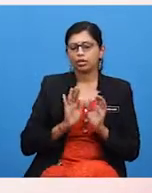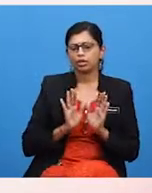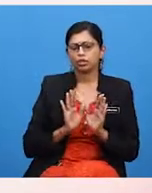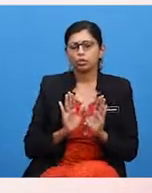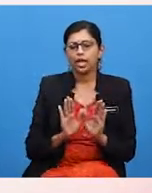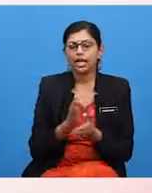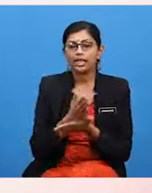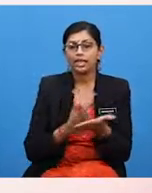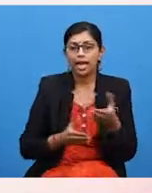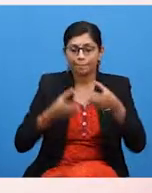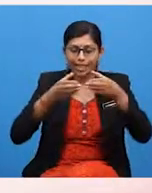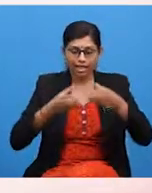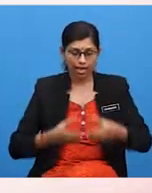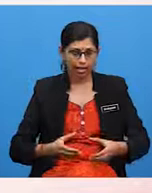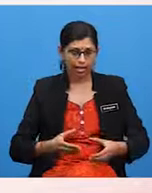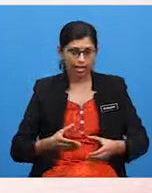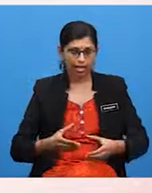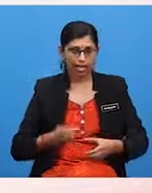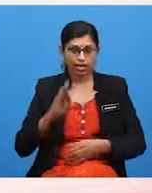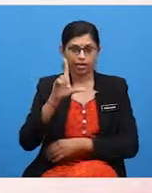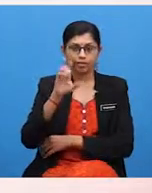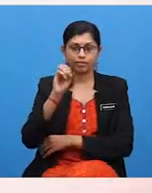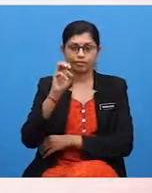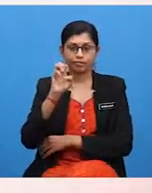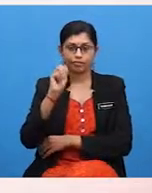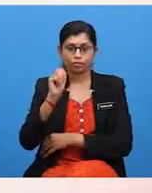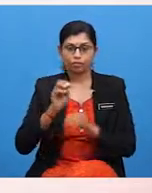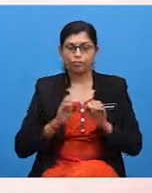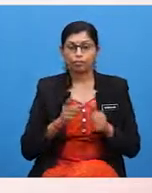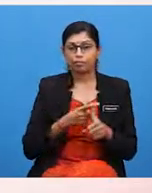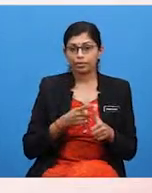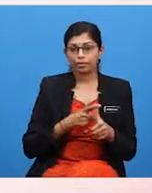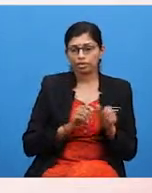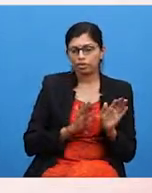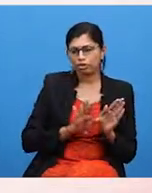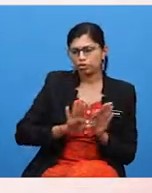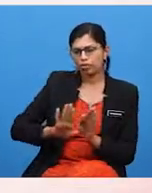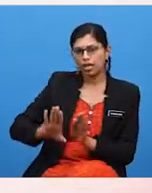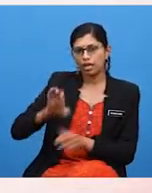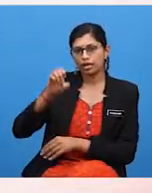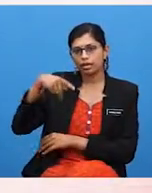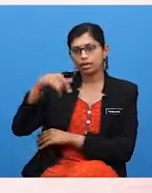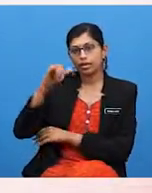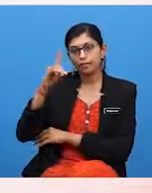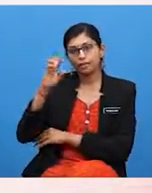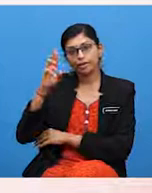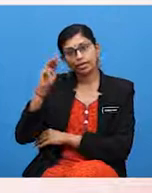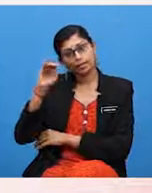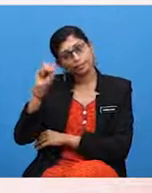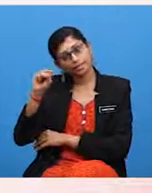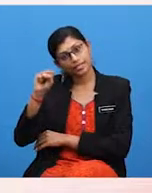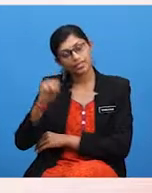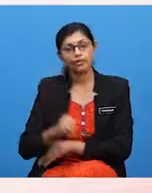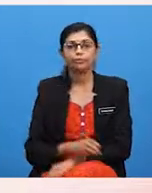batang, manakala phloem primer akan ditolak ke epidermis batang.